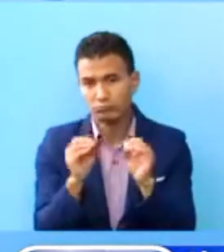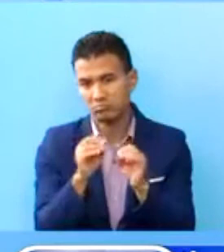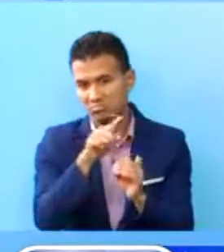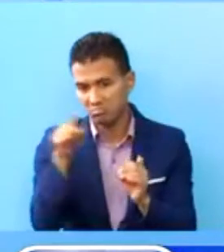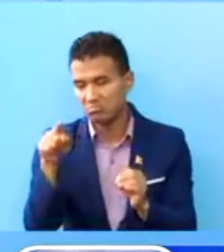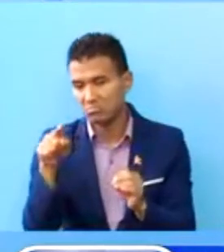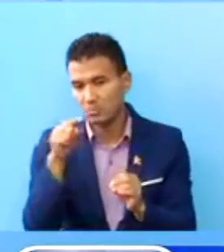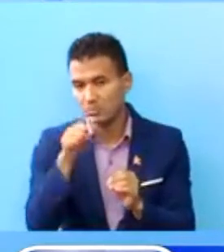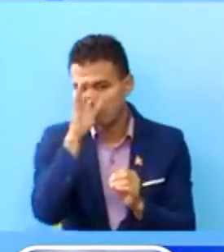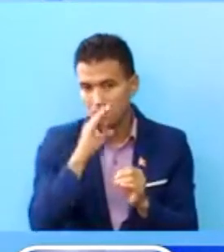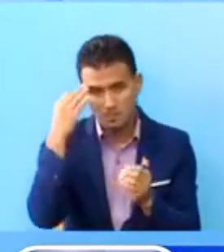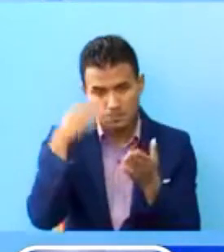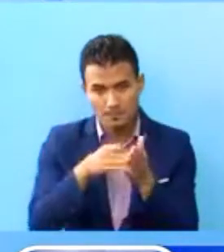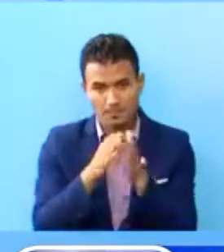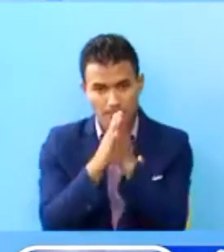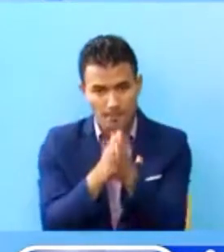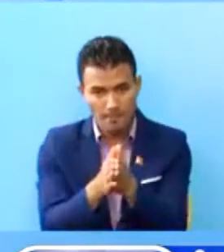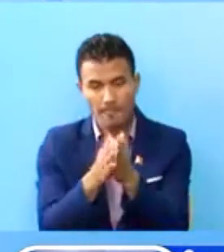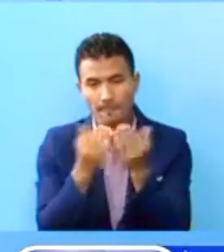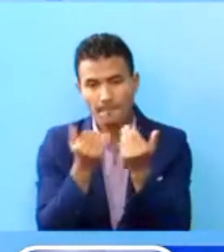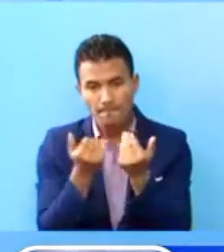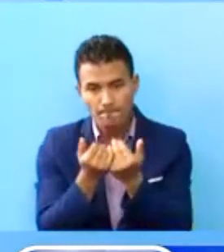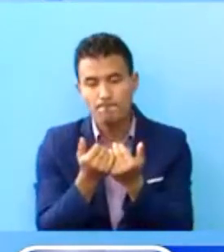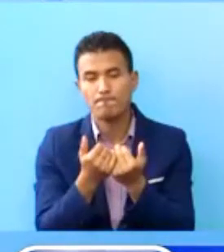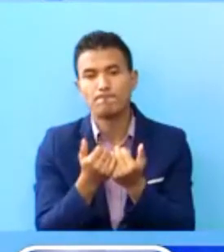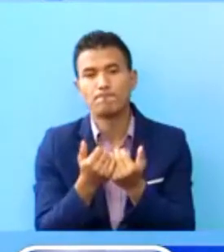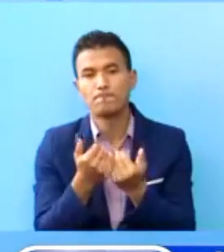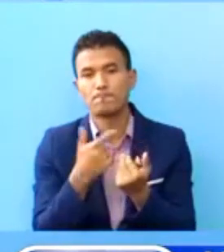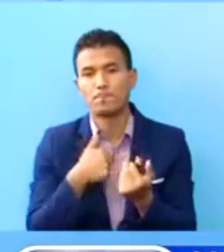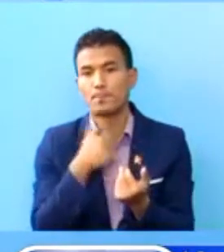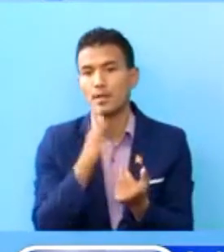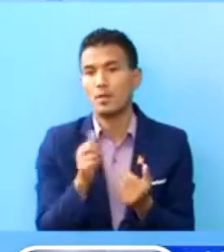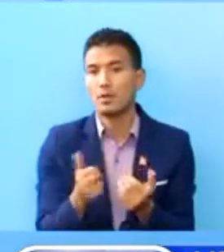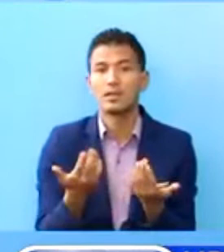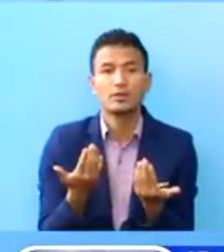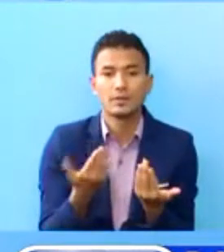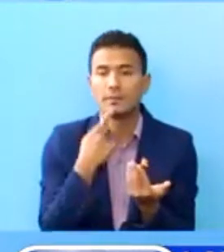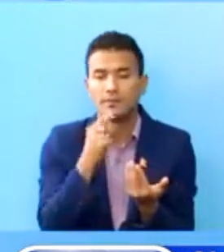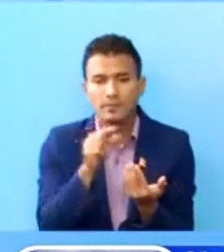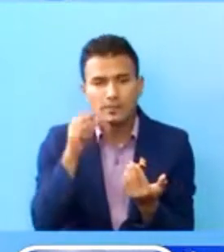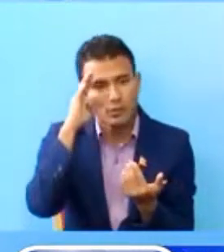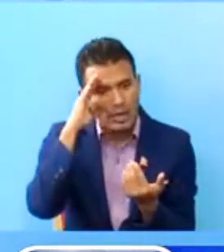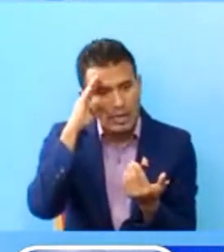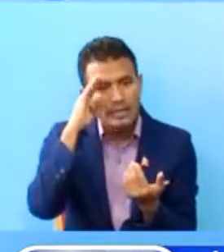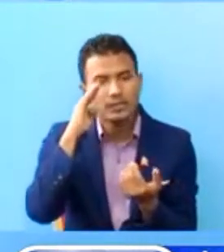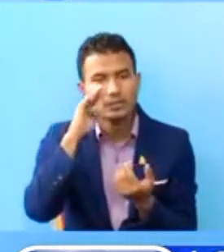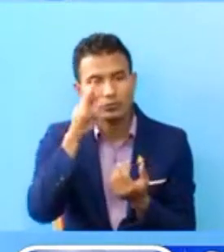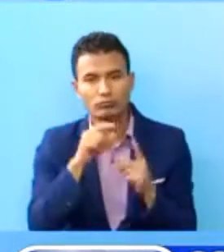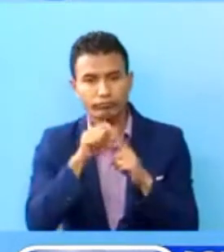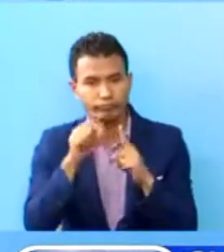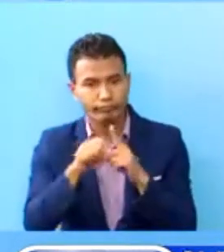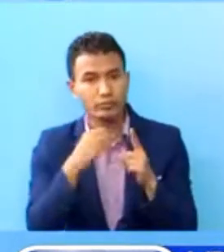लागि विशेष ध्यान दिनुहुन म अनुरोध गर्छु र रेस्पोन्सको लागि अब हामीले के गर्दैछौँ त भन्दाखेरि सरकारी तथा